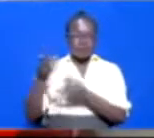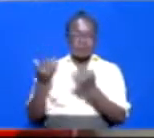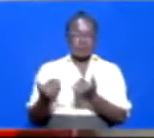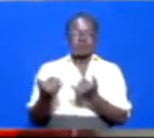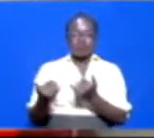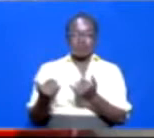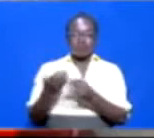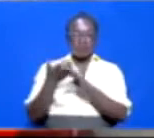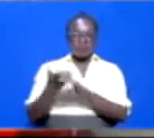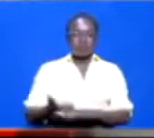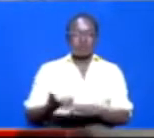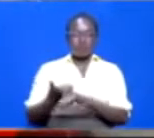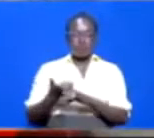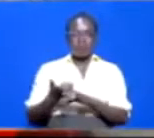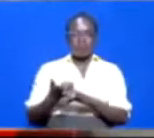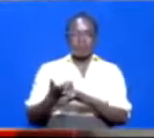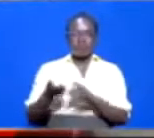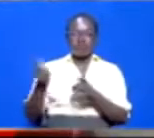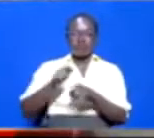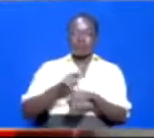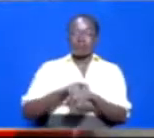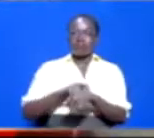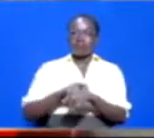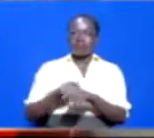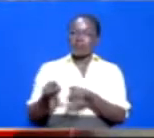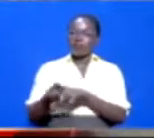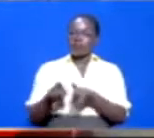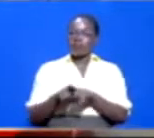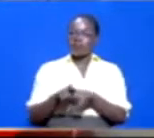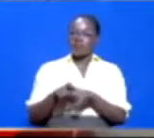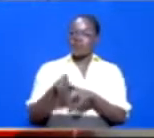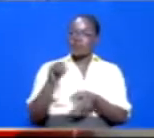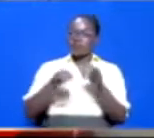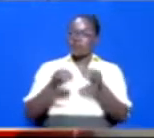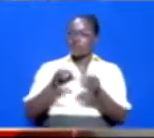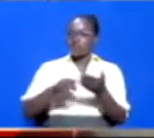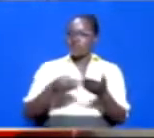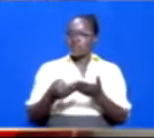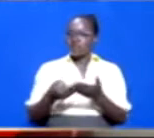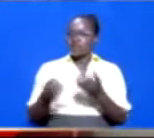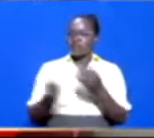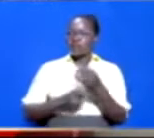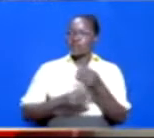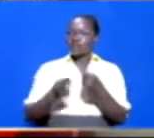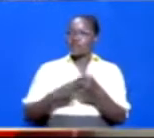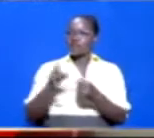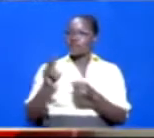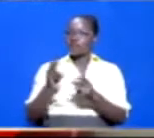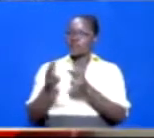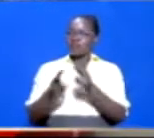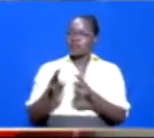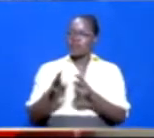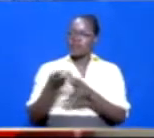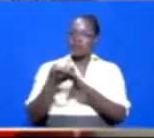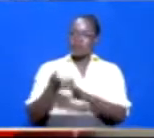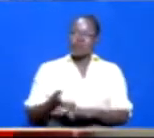ni ngumu sana kuongeza wakati na tusifanye hiyo uchaguzi kubwa August 2022. Mm-hmm. Itakuwa ni ngumu.